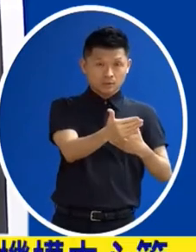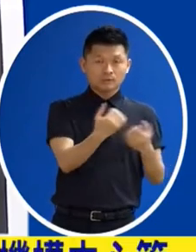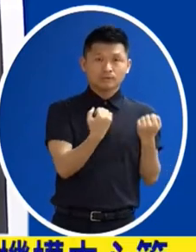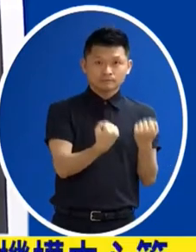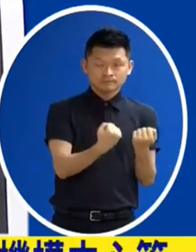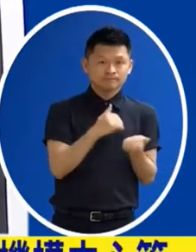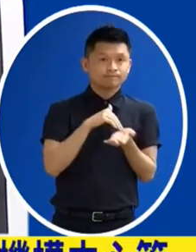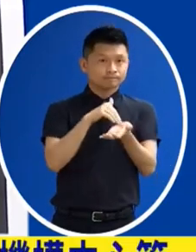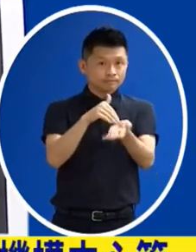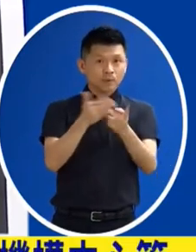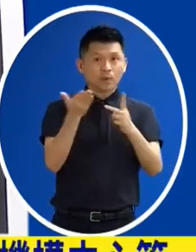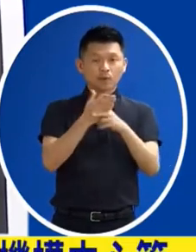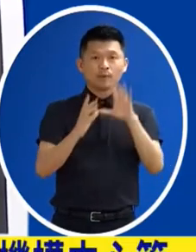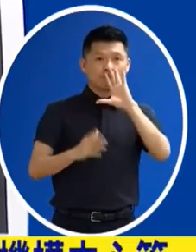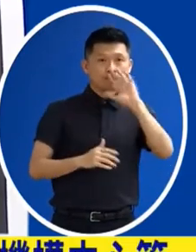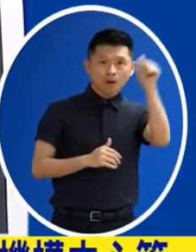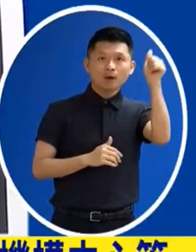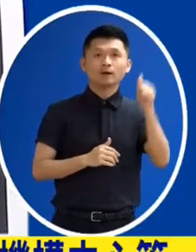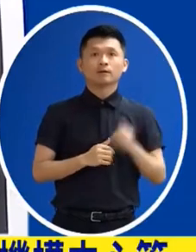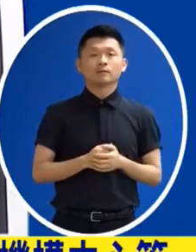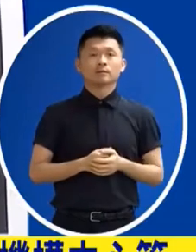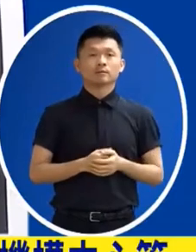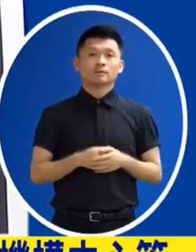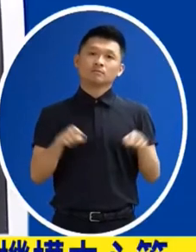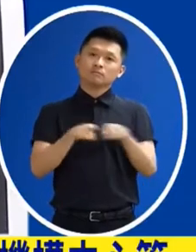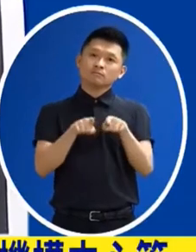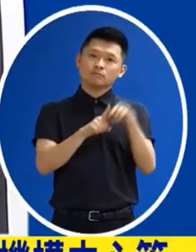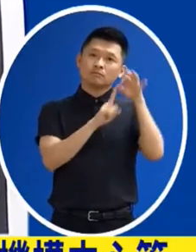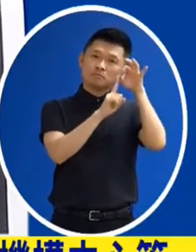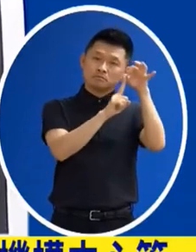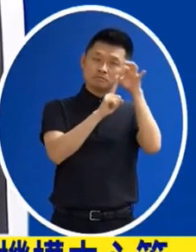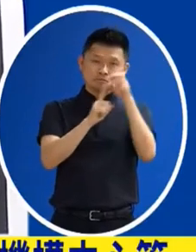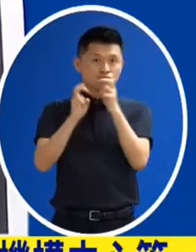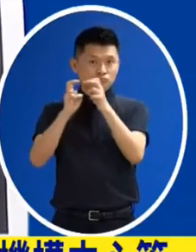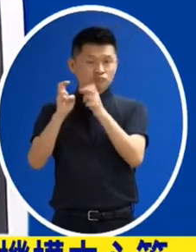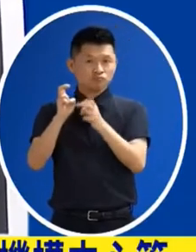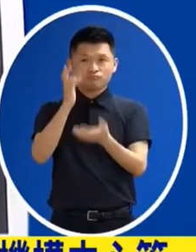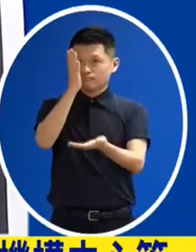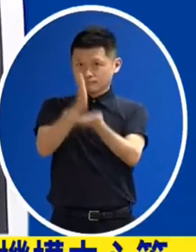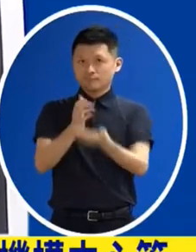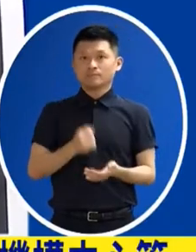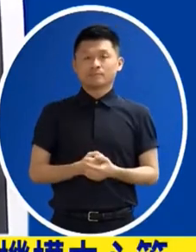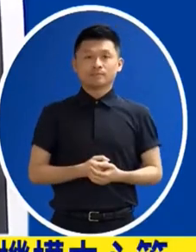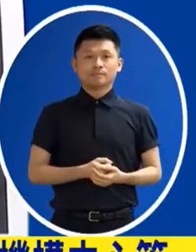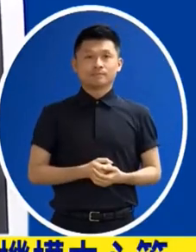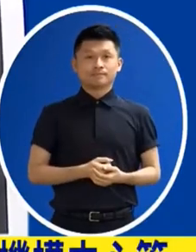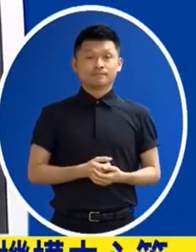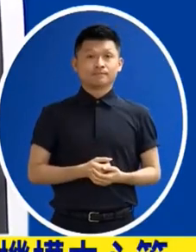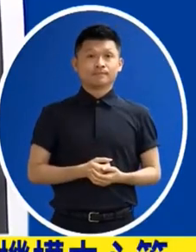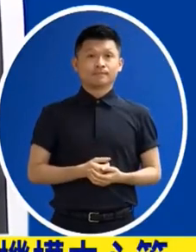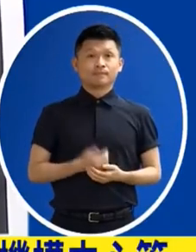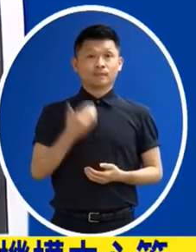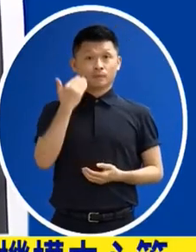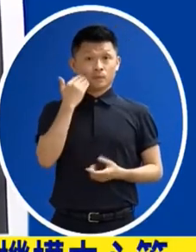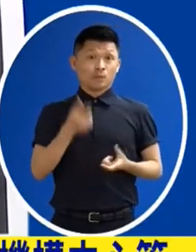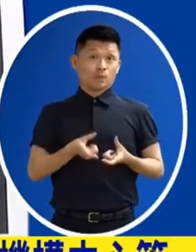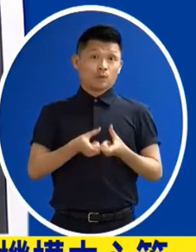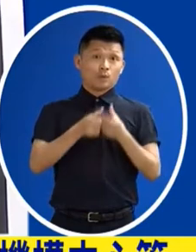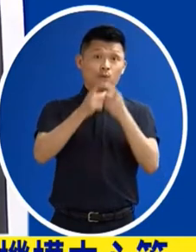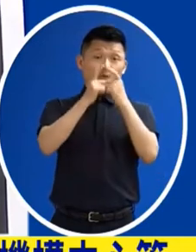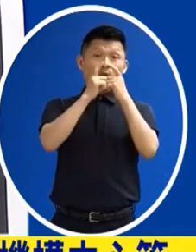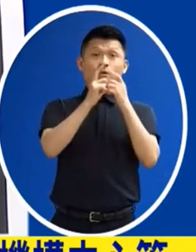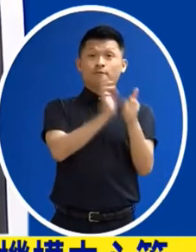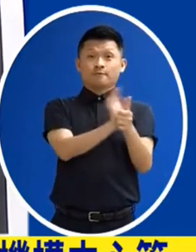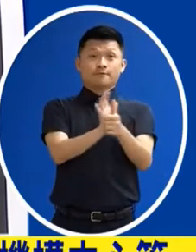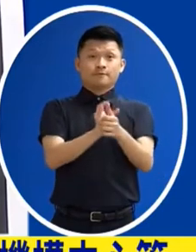那这个部分也特别提醒不得搭乘大众的交通工具。那只要有这个恢复营运有任何